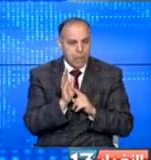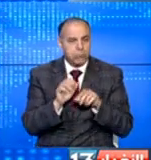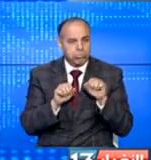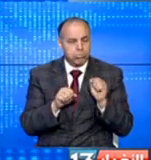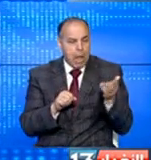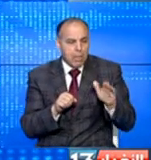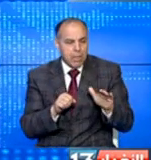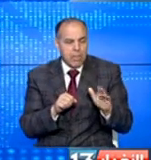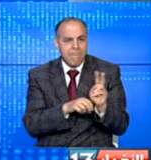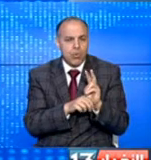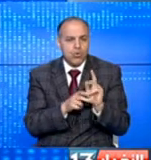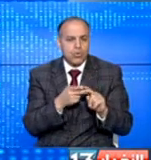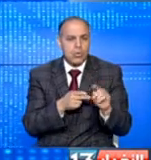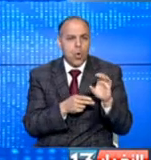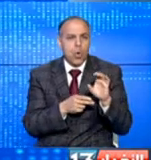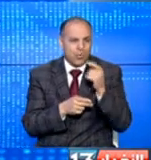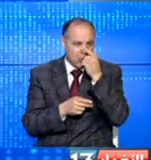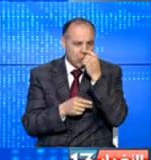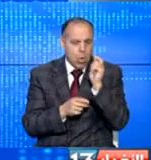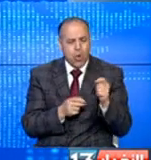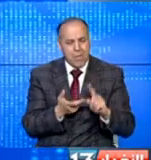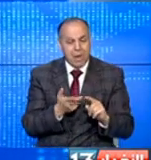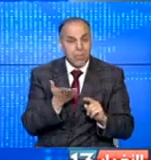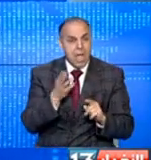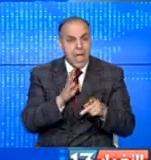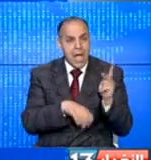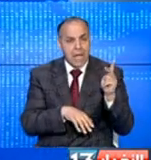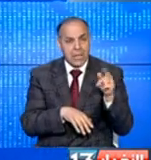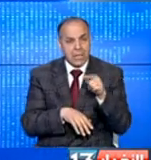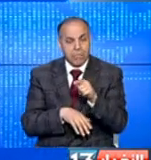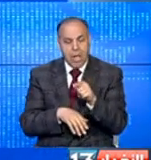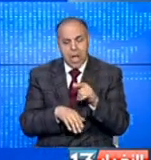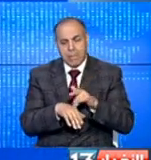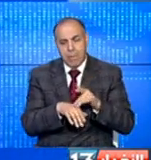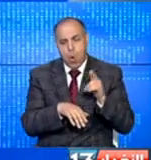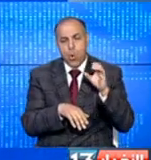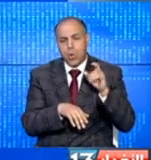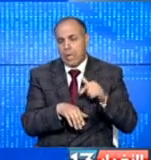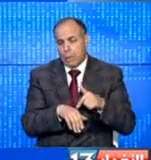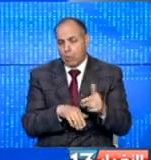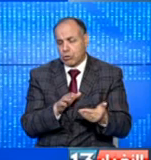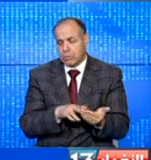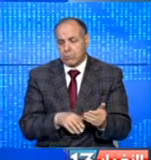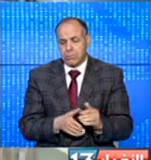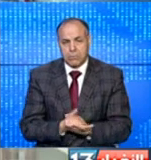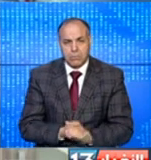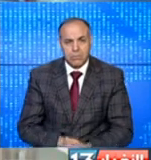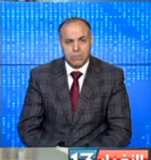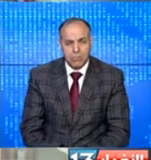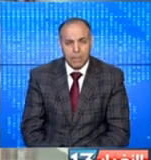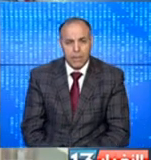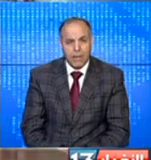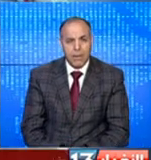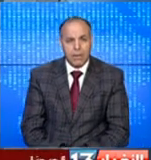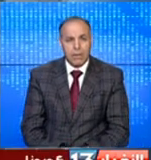عدد الوفيات بفيروس الزكام المعتاد أكبر بكثير مما سببه كورونا المستجد.